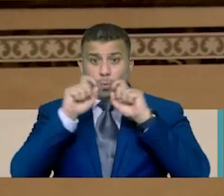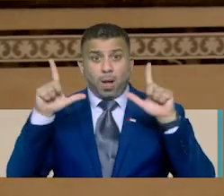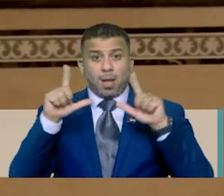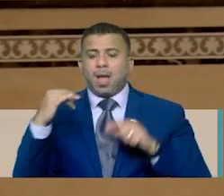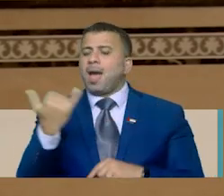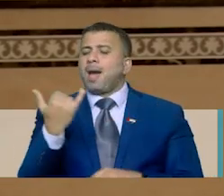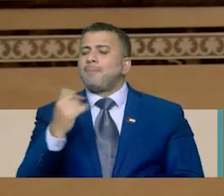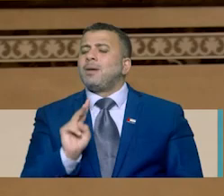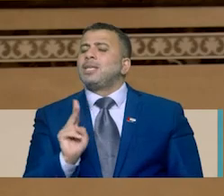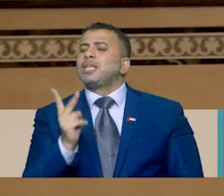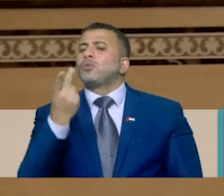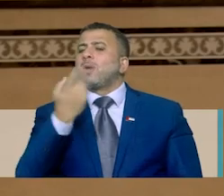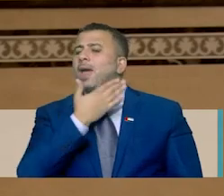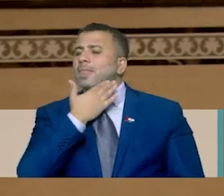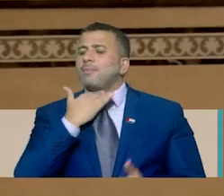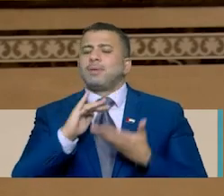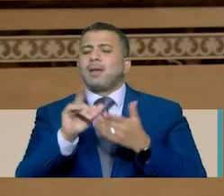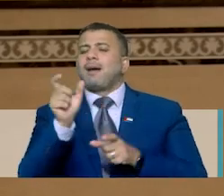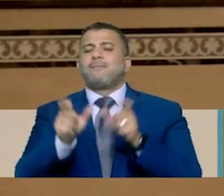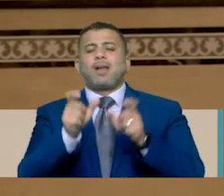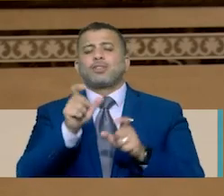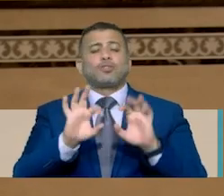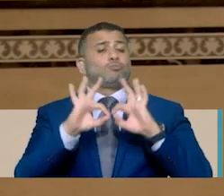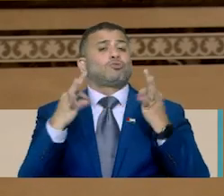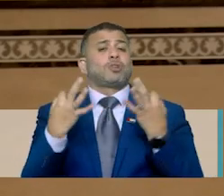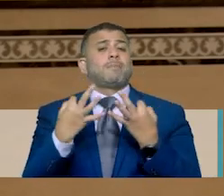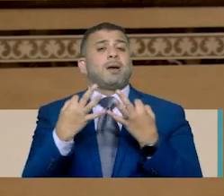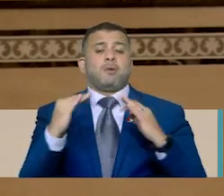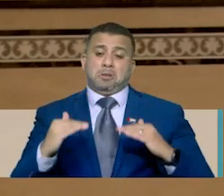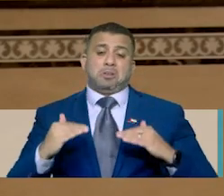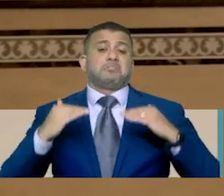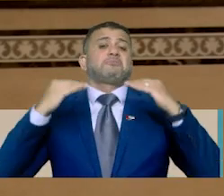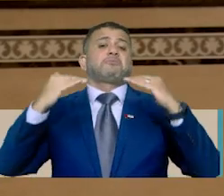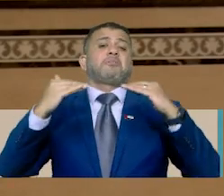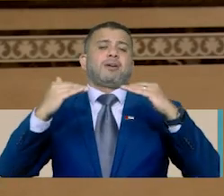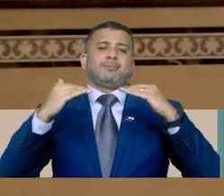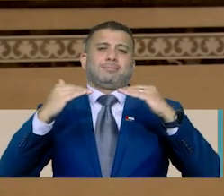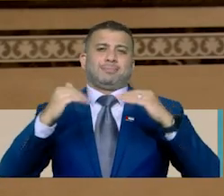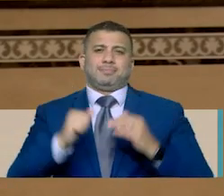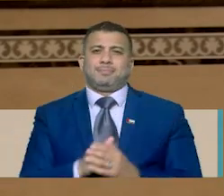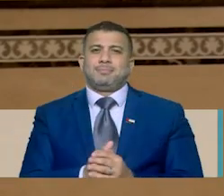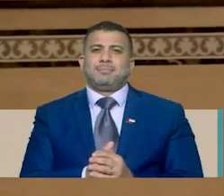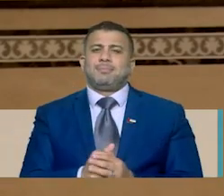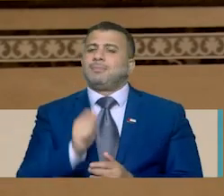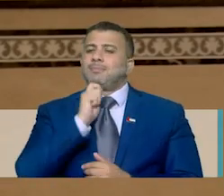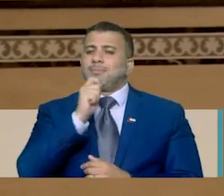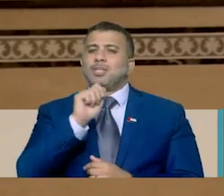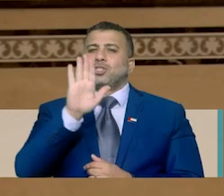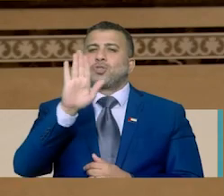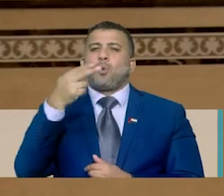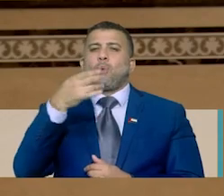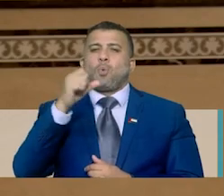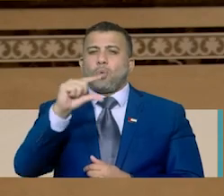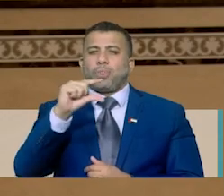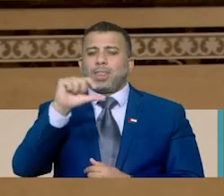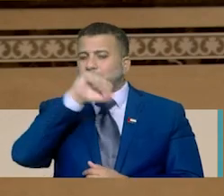بأهمية تطوير الخدمات المقدمة لأفراد المجتمع والارتقاء بها. لأخبار الدار، سعود الكتبي، الشارقة.